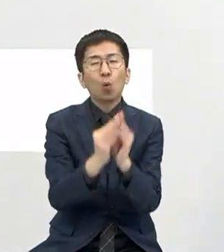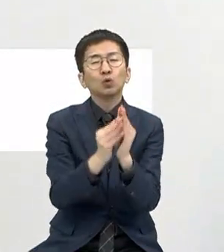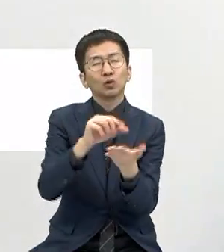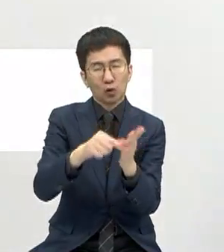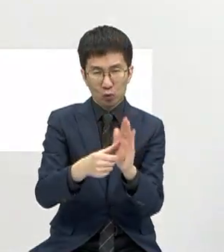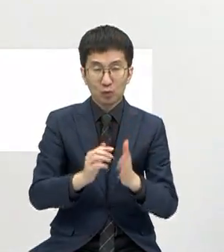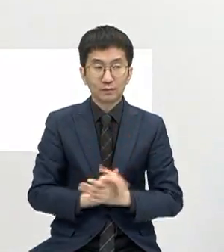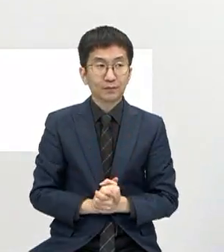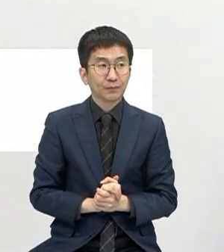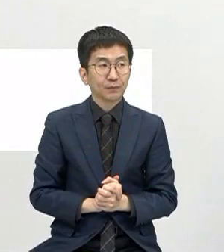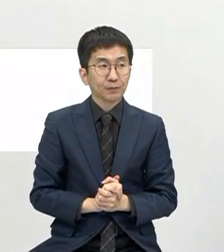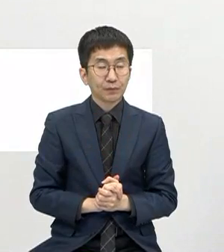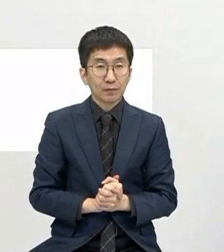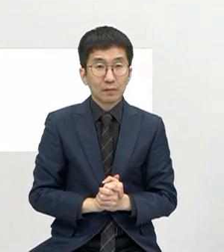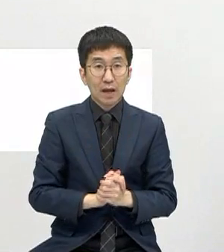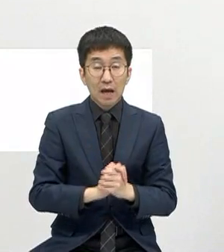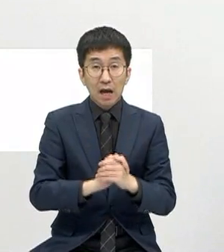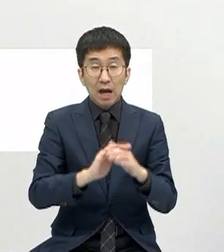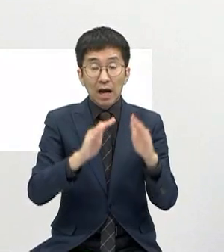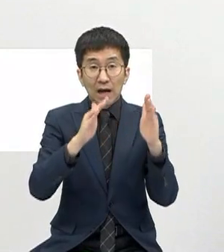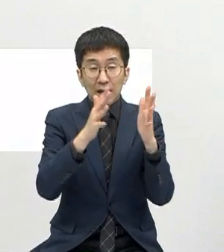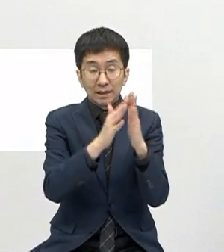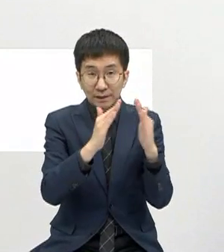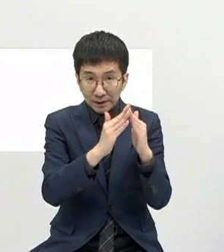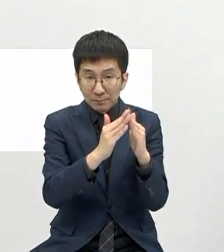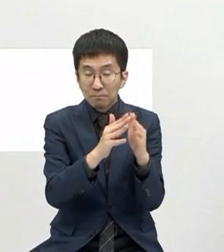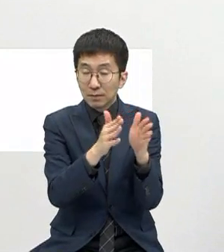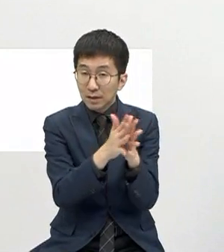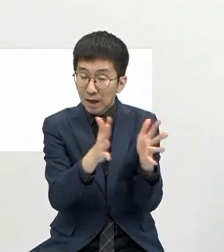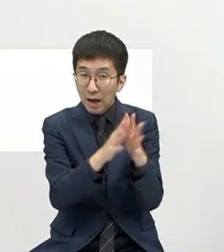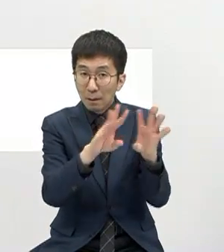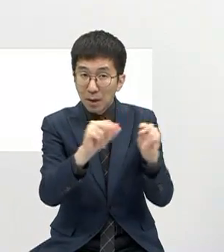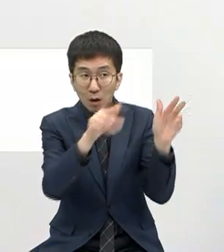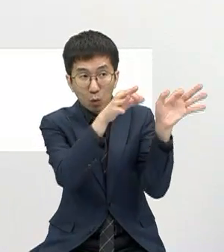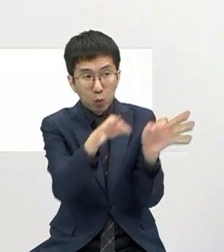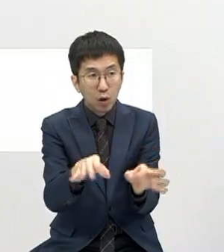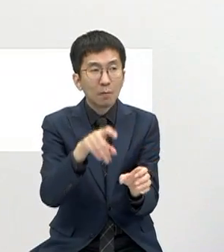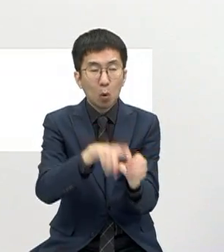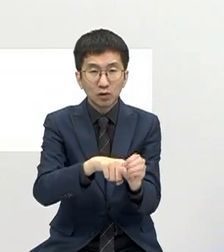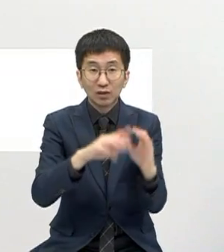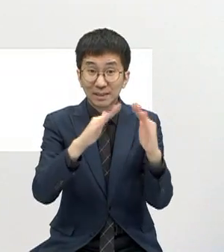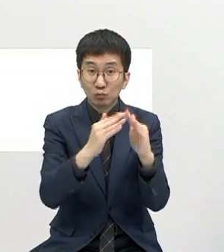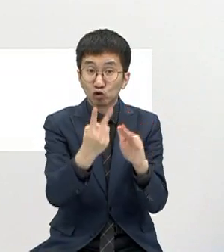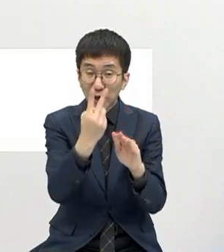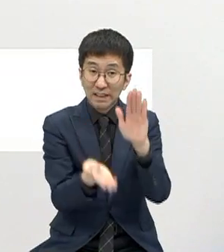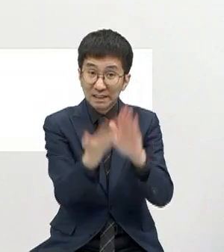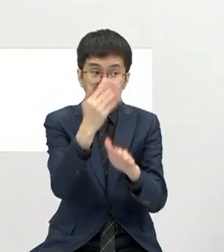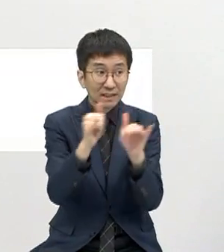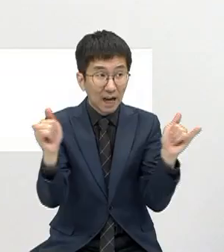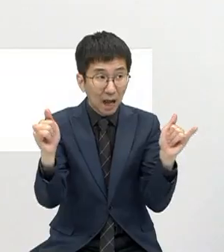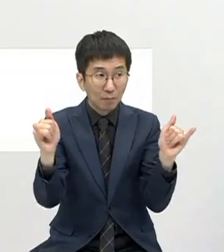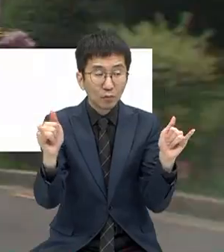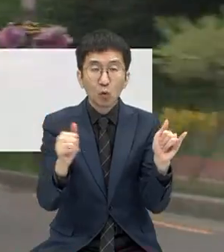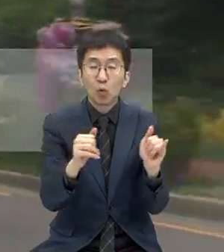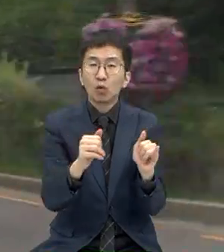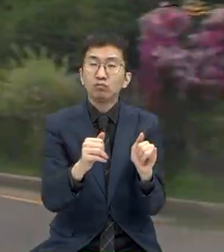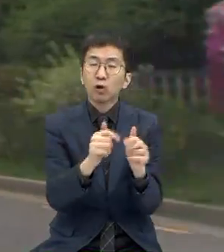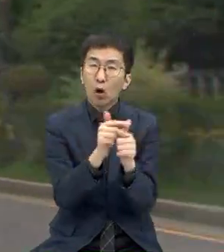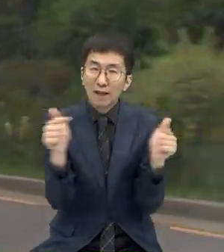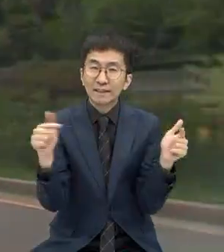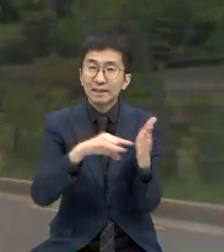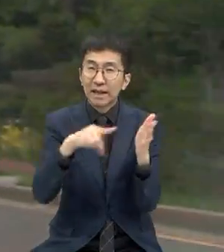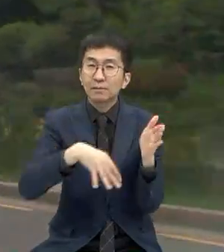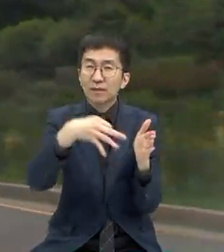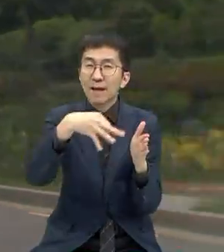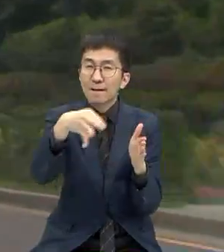다주택자 과세 강화 조치로 3주택 이상자 과세 인원과 세액이 증가했습니다.